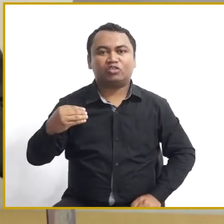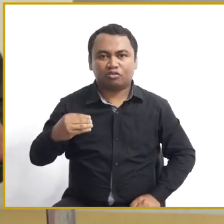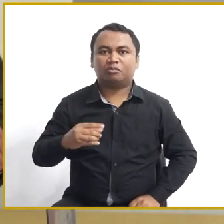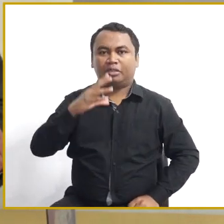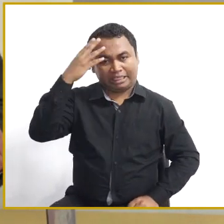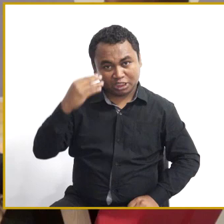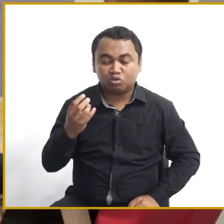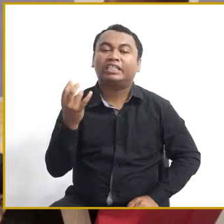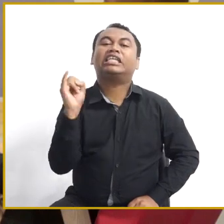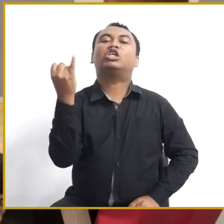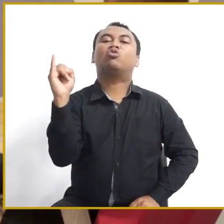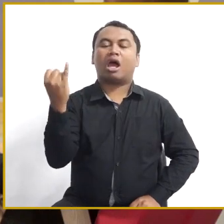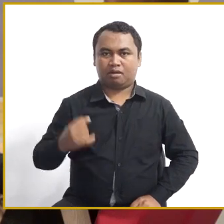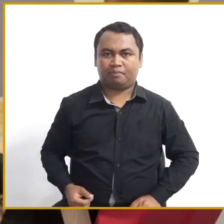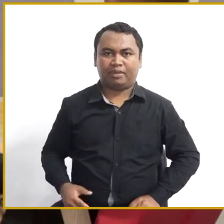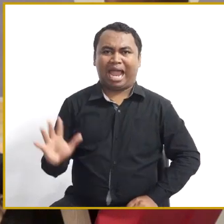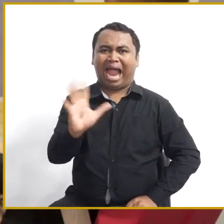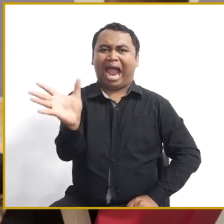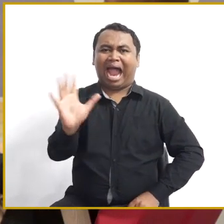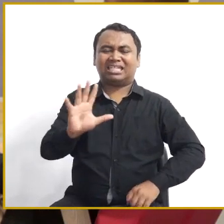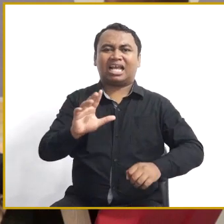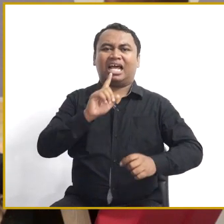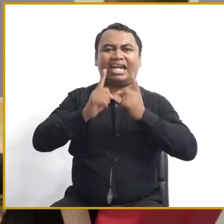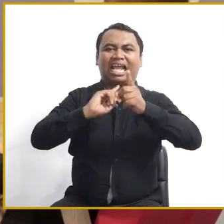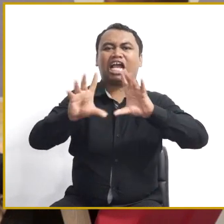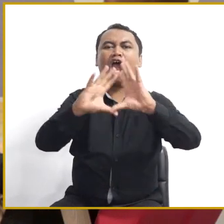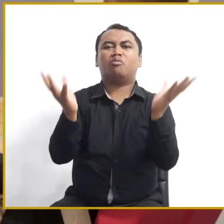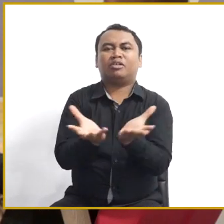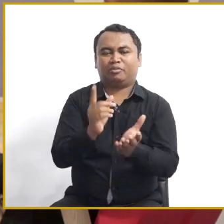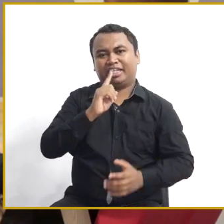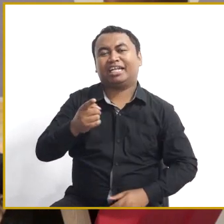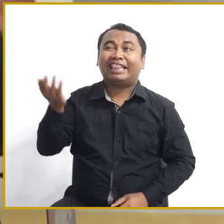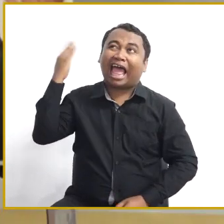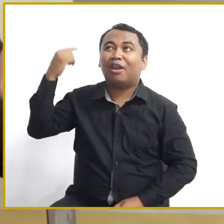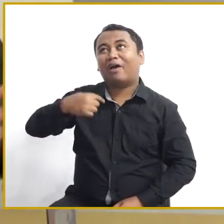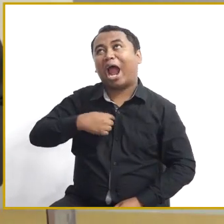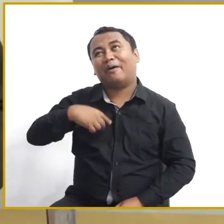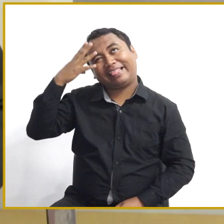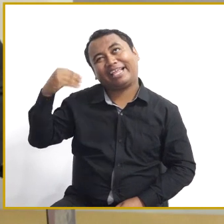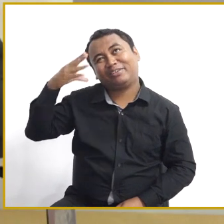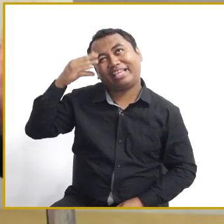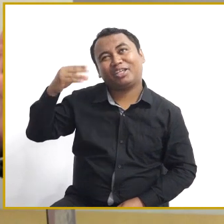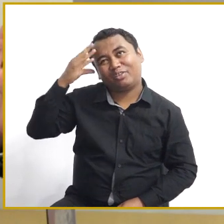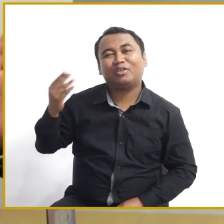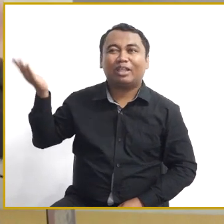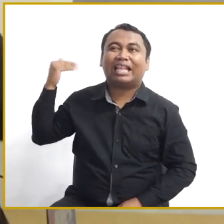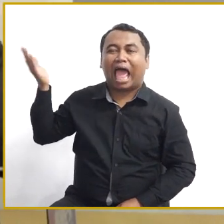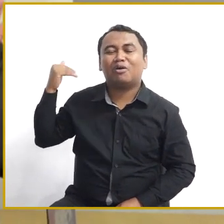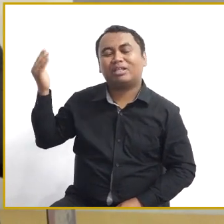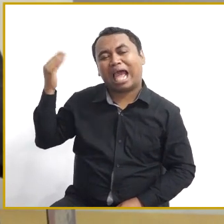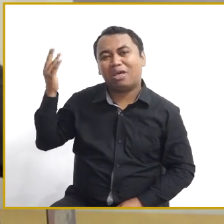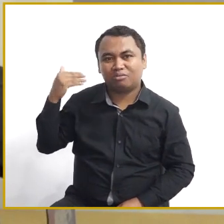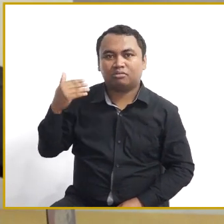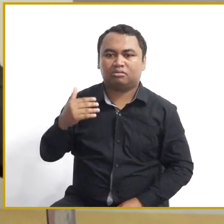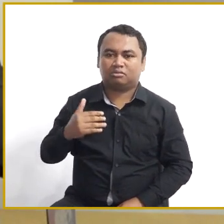tamin'inona aza raisina akapobeny fotsiny hoe zay fahadisoko tany de adinoy ny lasy. Diso